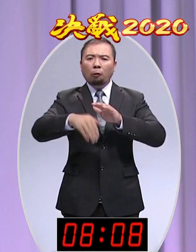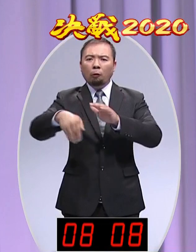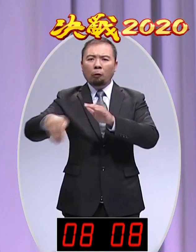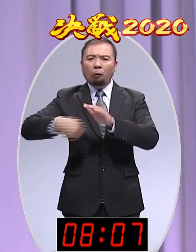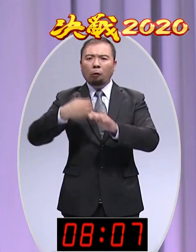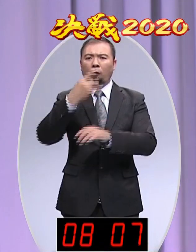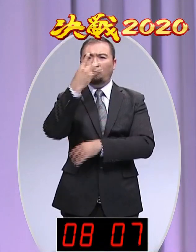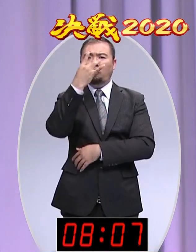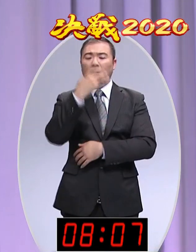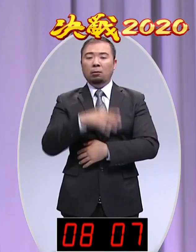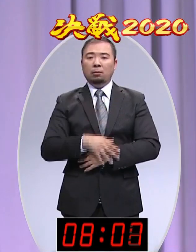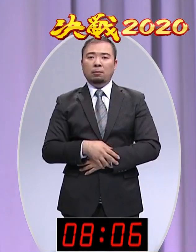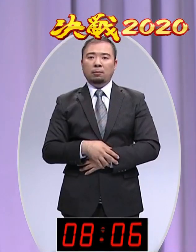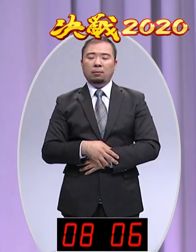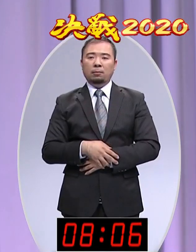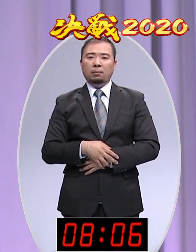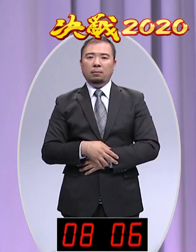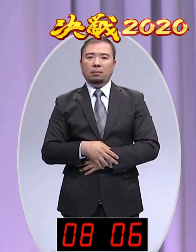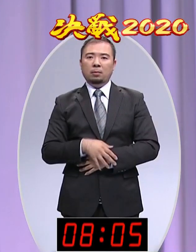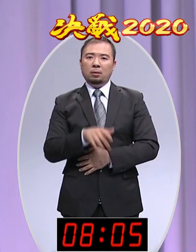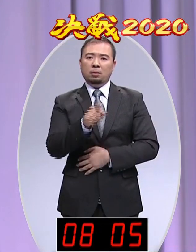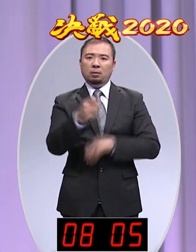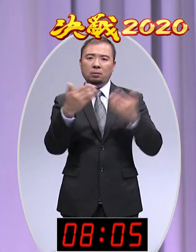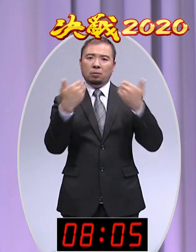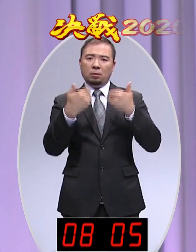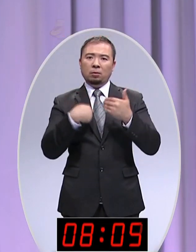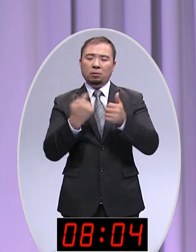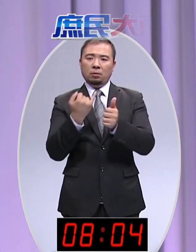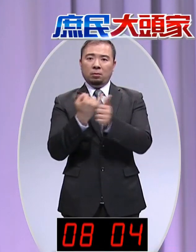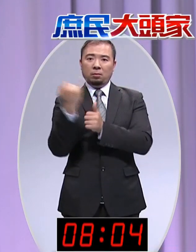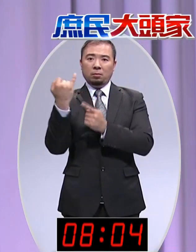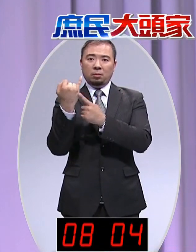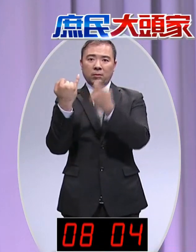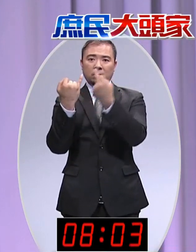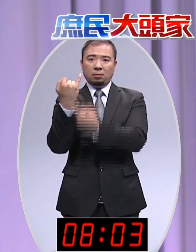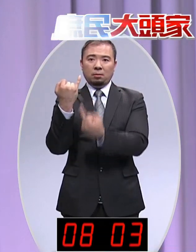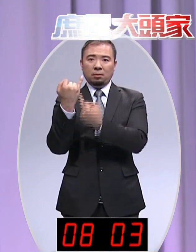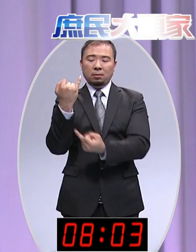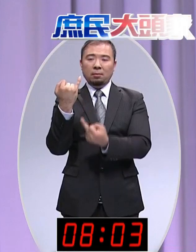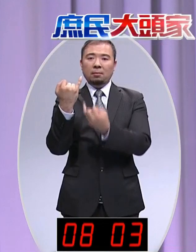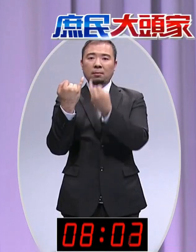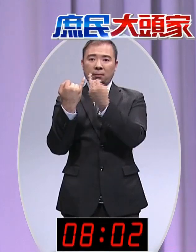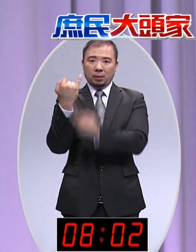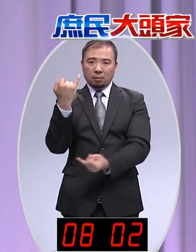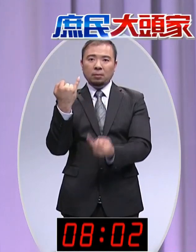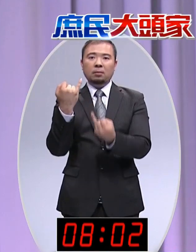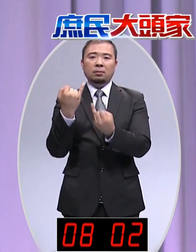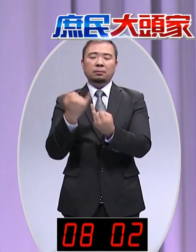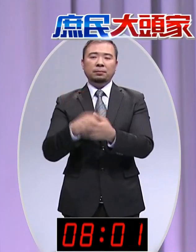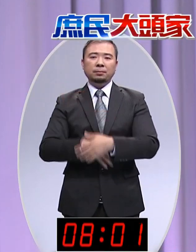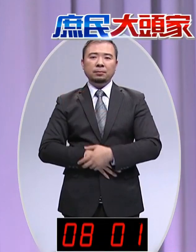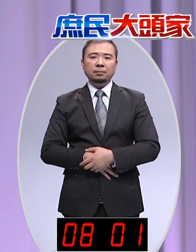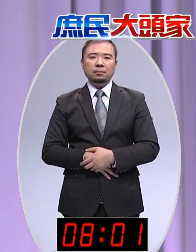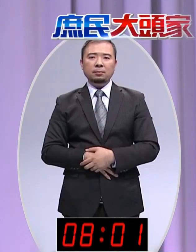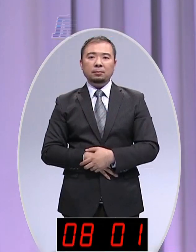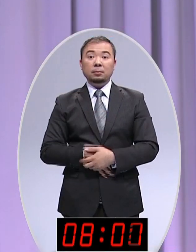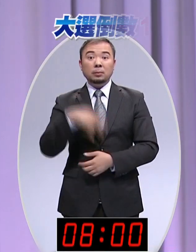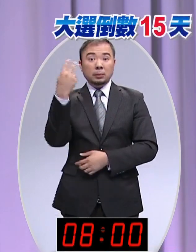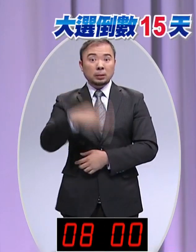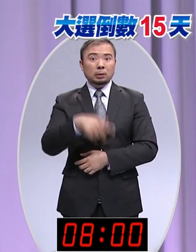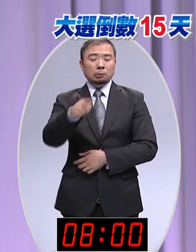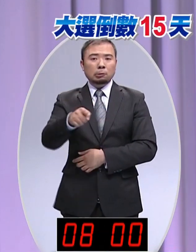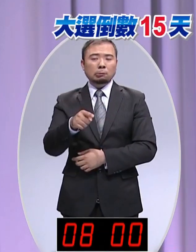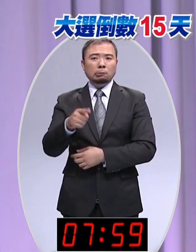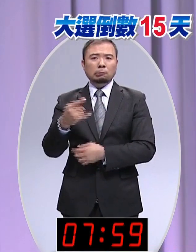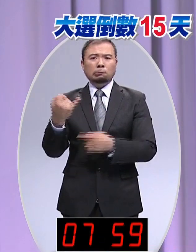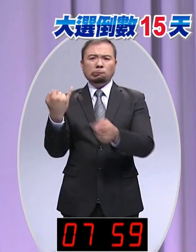了。你国家机器抨击我内人的弟弟妹妹，甚至抨击什么